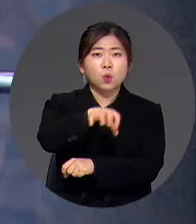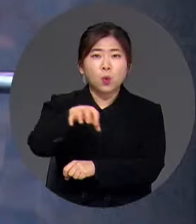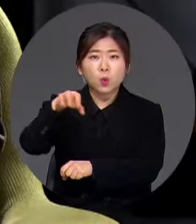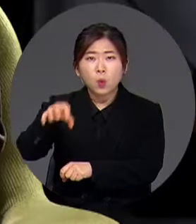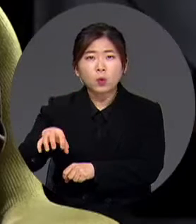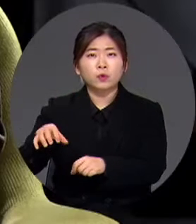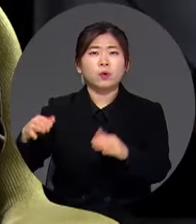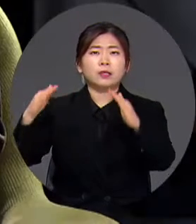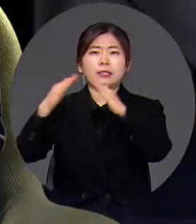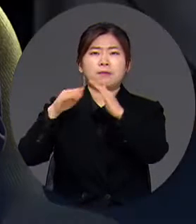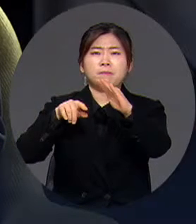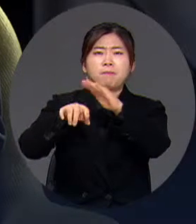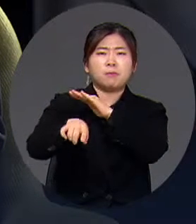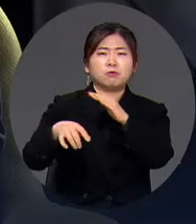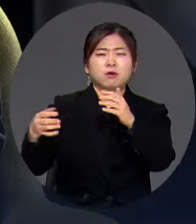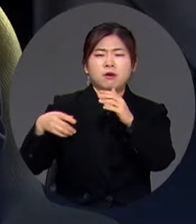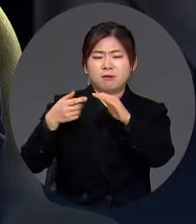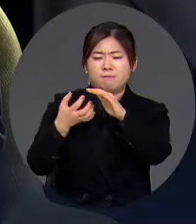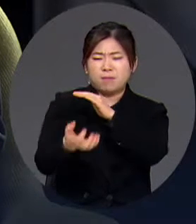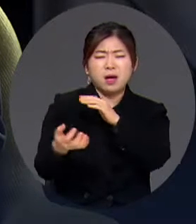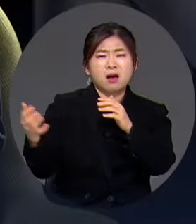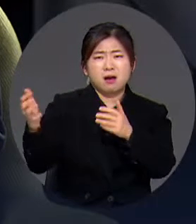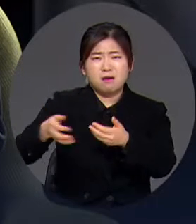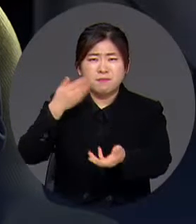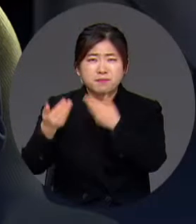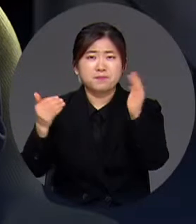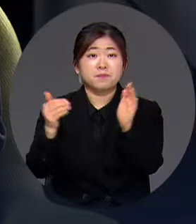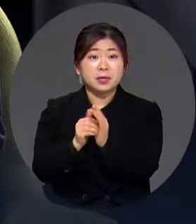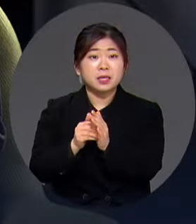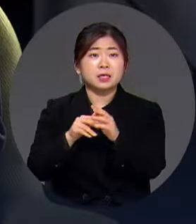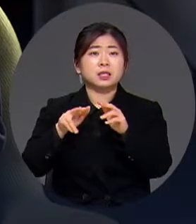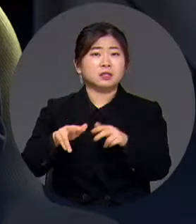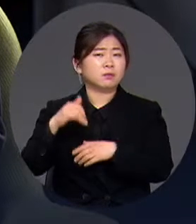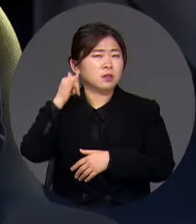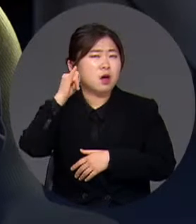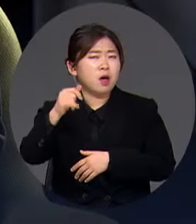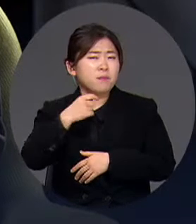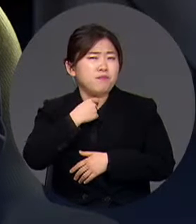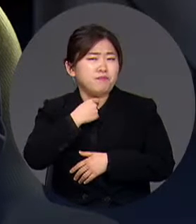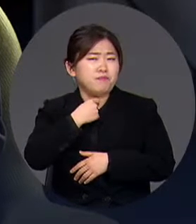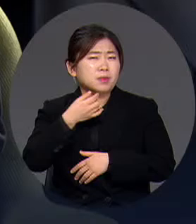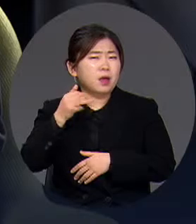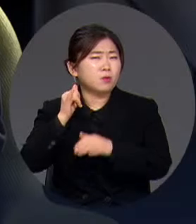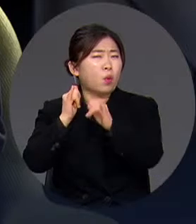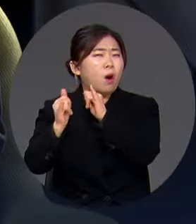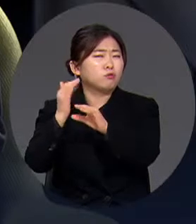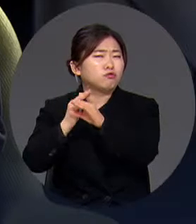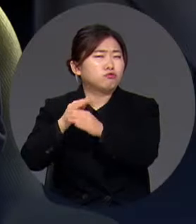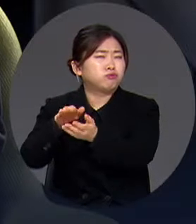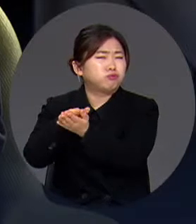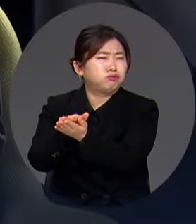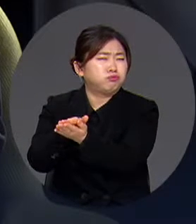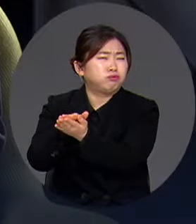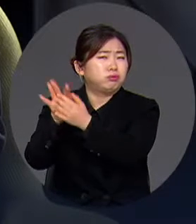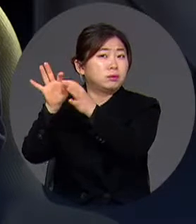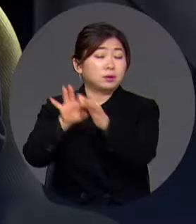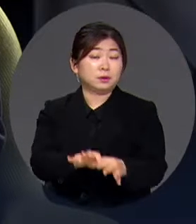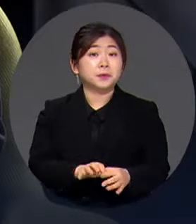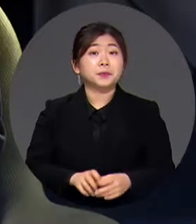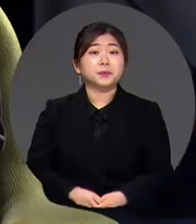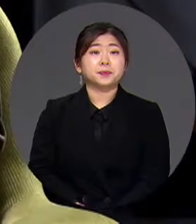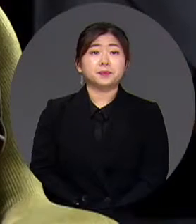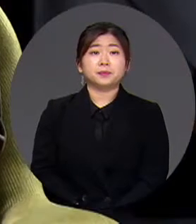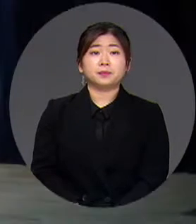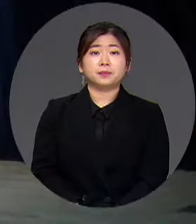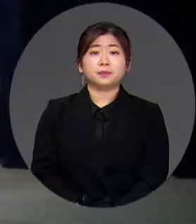했습니다 고객님께서 통화중이어서 음성 사소함으로 연결되며 B 소리 후 통화료가 부과됩니다